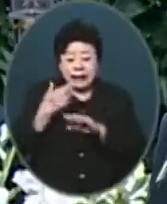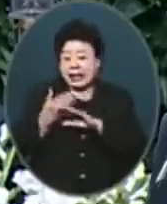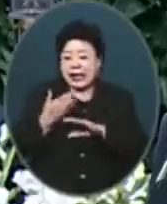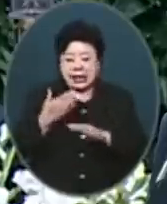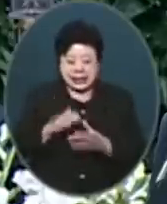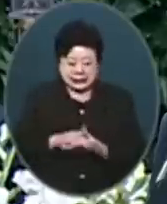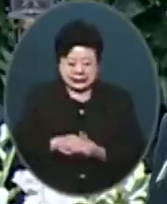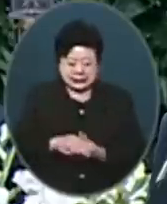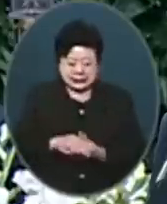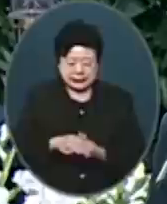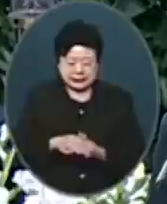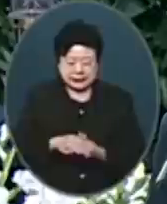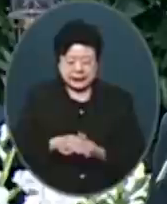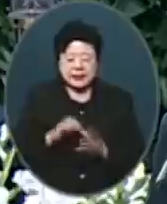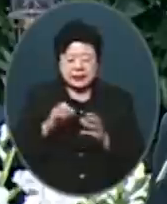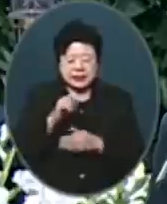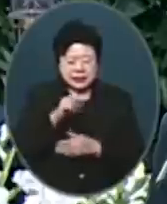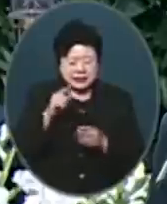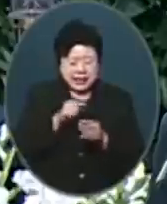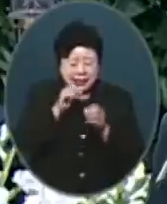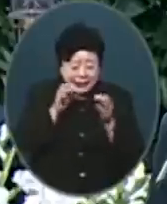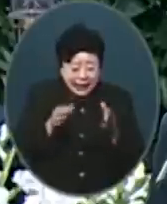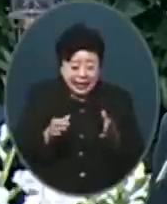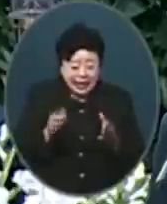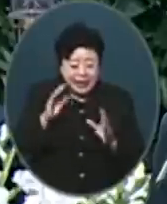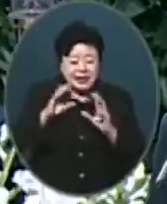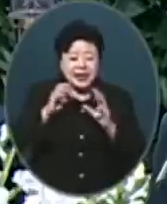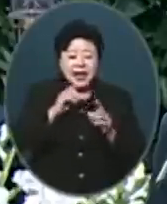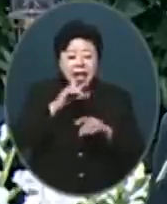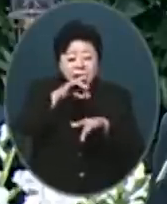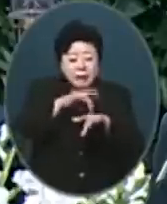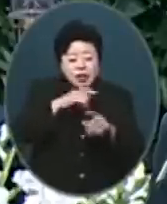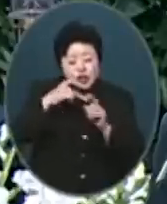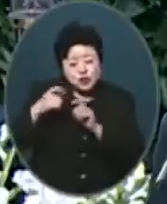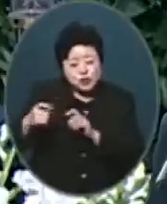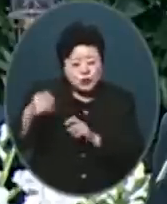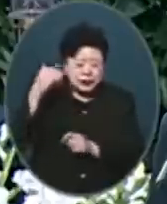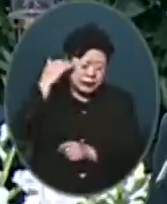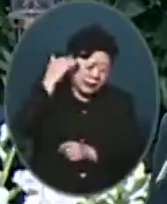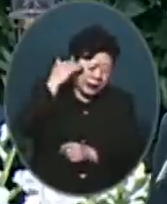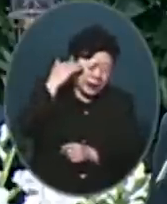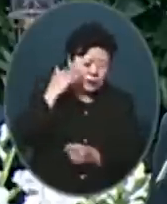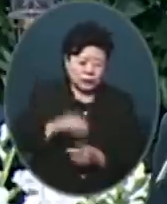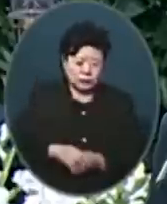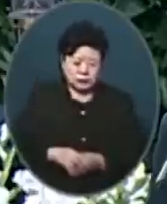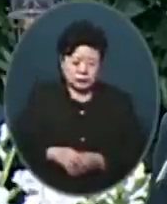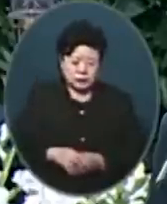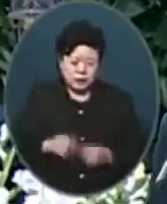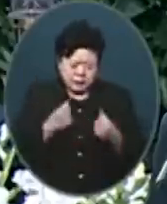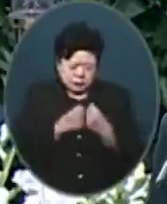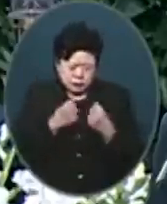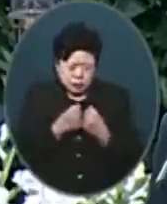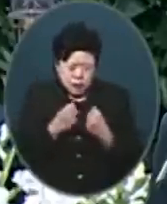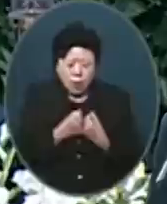달라지는 것입니다. 이 세상에 살 동안 천국과 마귀의 유혹이 나를 중심에 두고 맹렬히